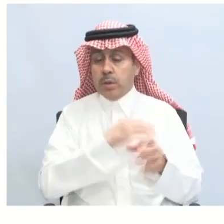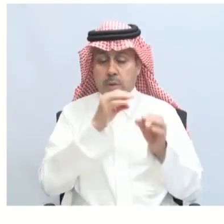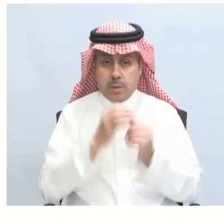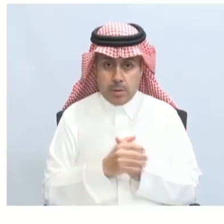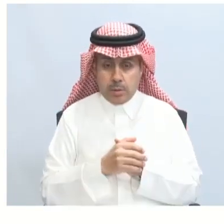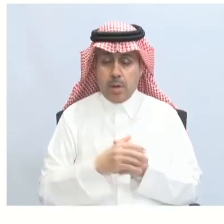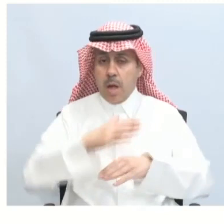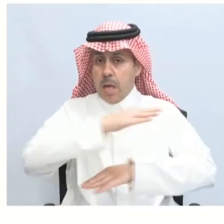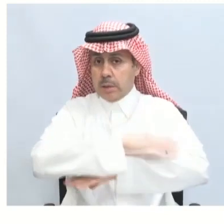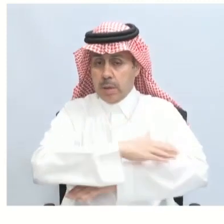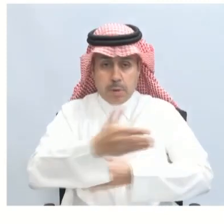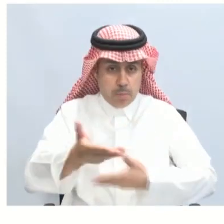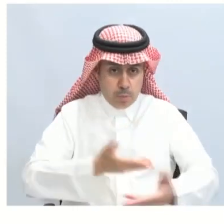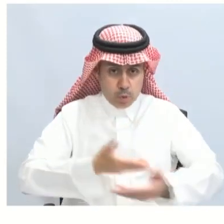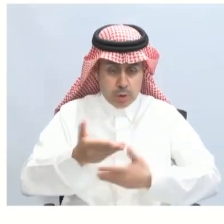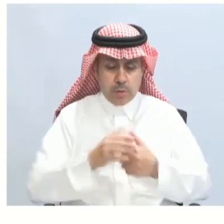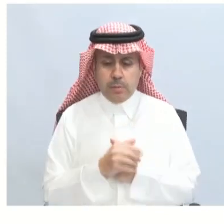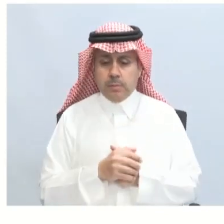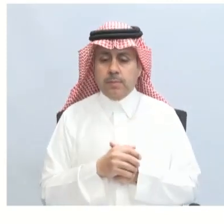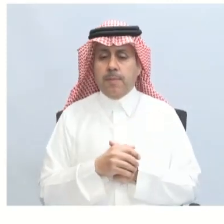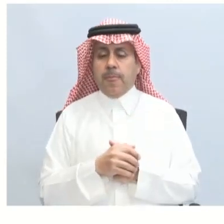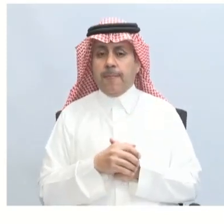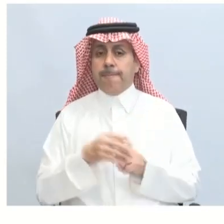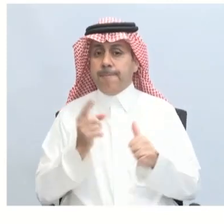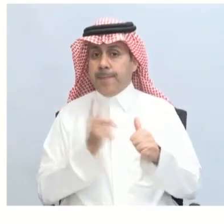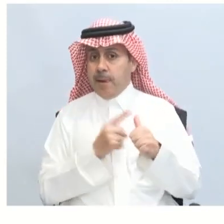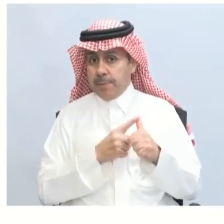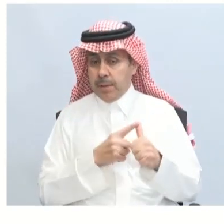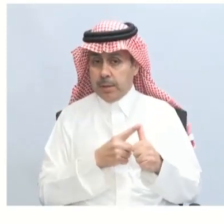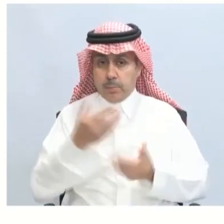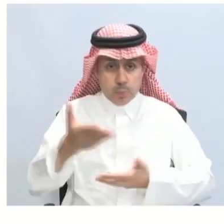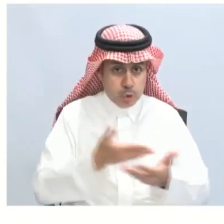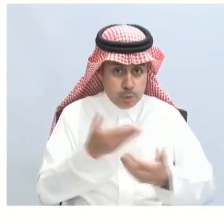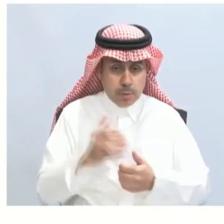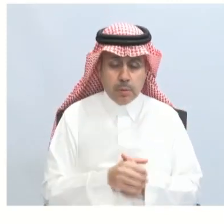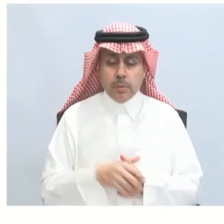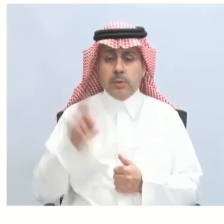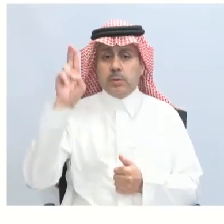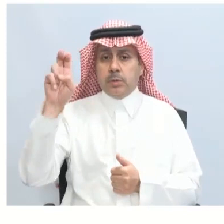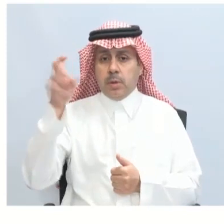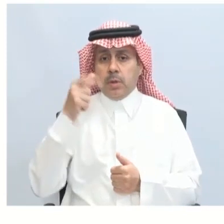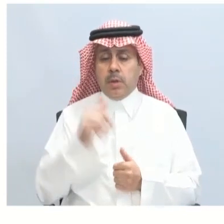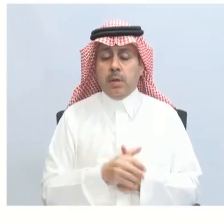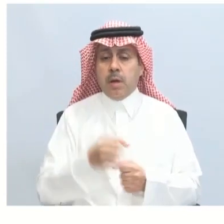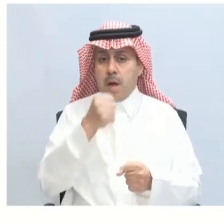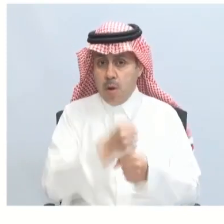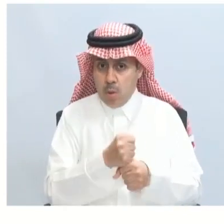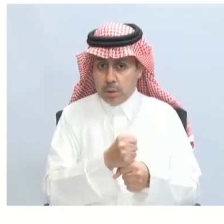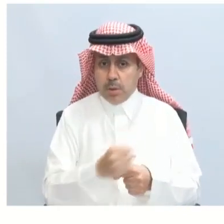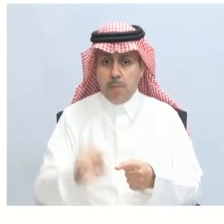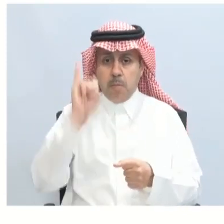من اداب المجادله ان يبدا المتجاهل بتقرير القواعد المتفق عليها فلوو